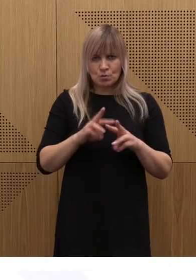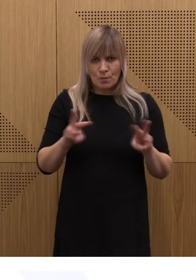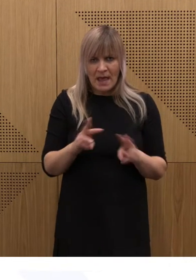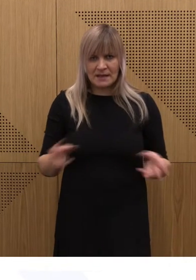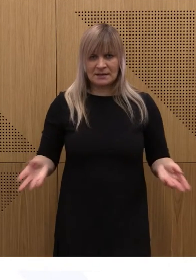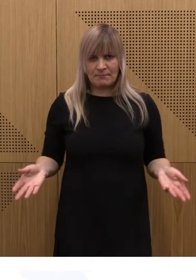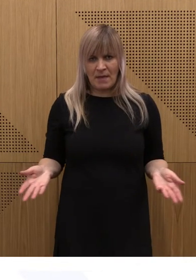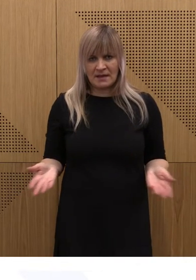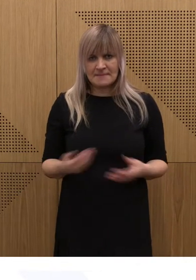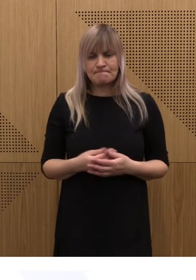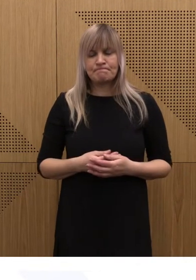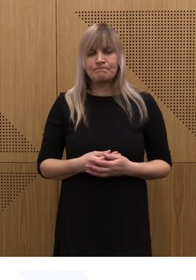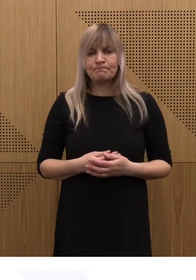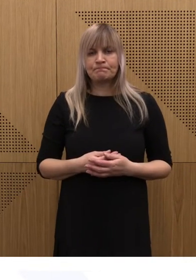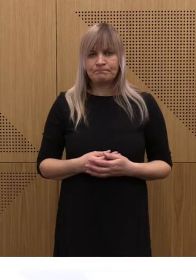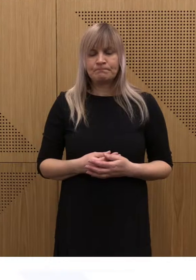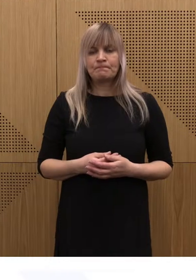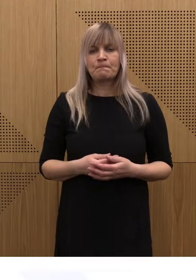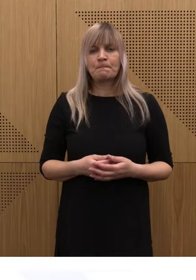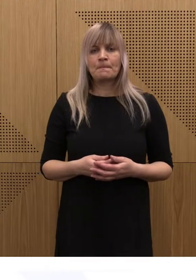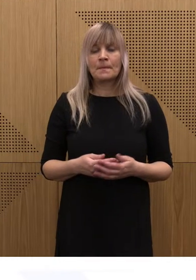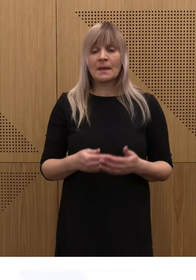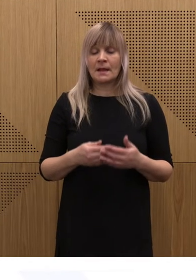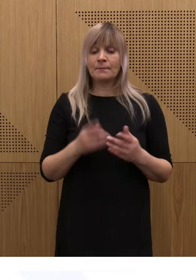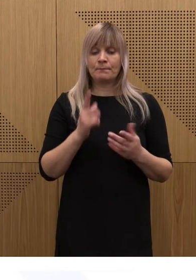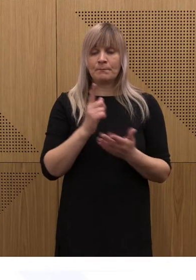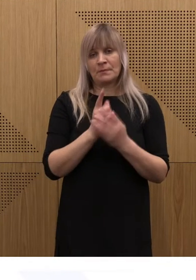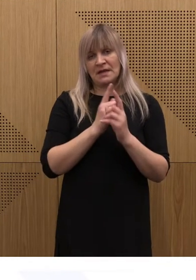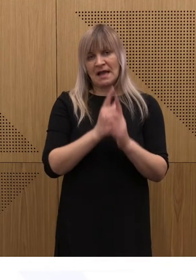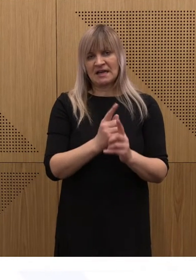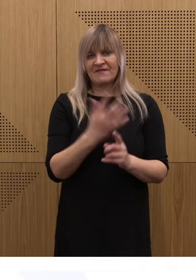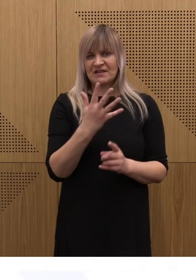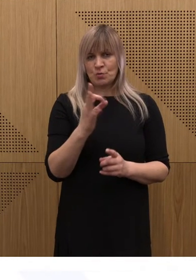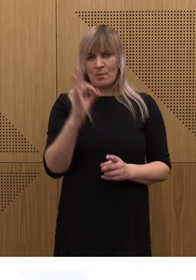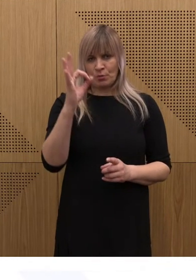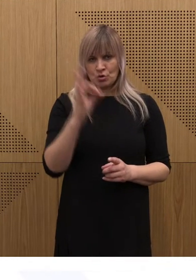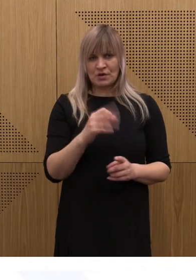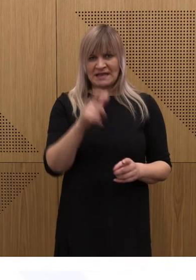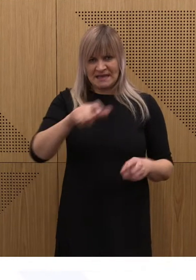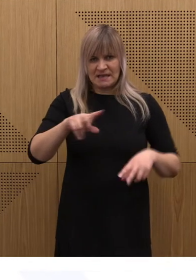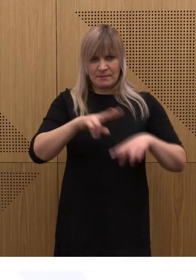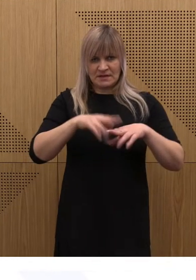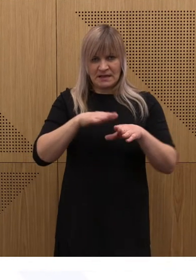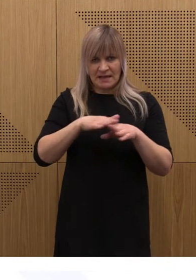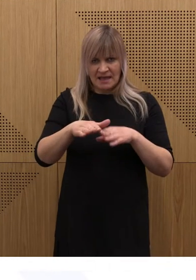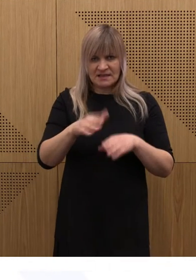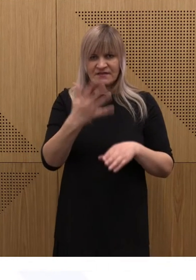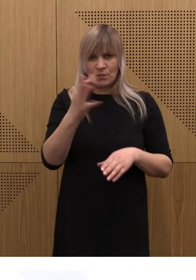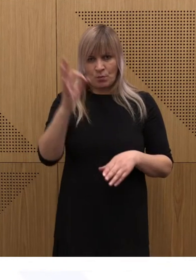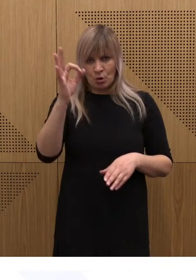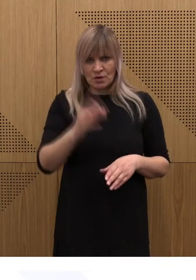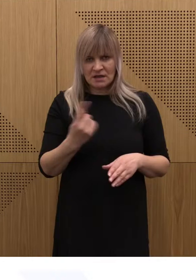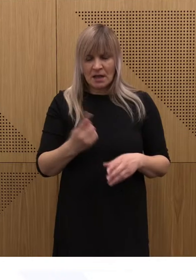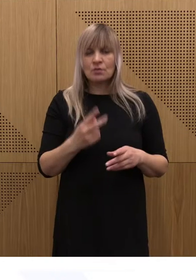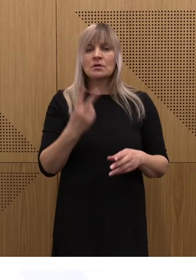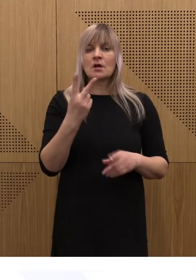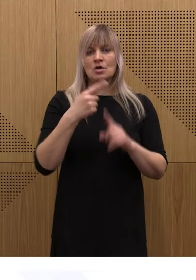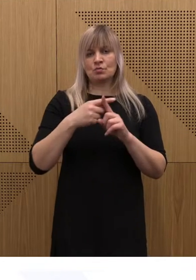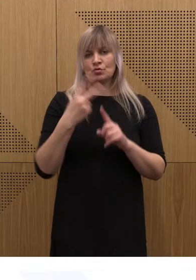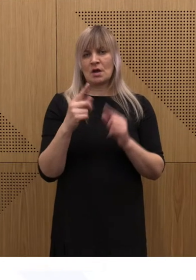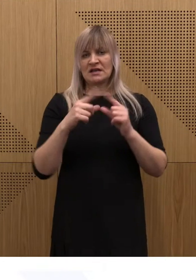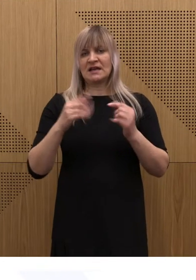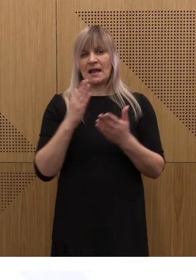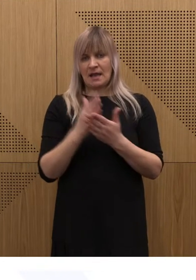usaldusmeetmed , kus me ütleme seda , et järgitakse 50% täituvust , kus me ütleme , et kehtib 2+2